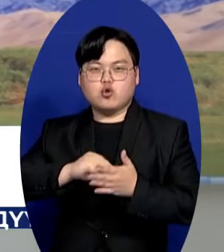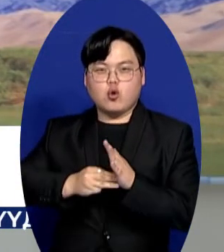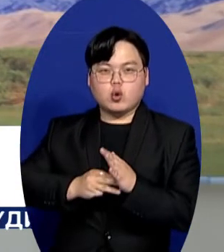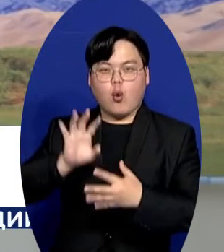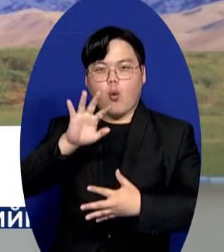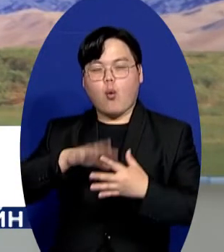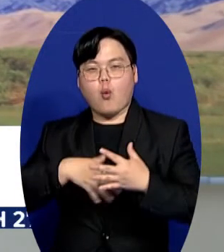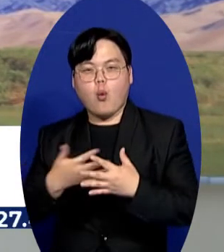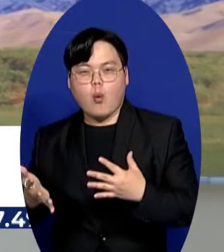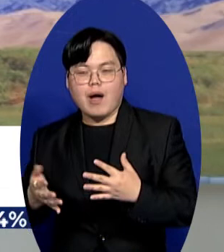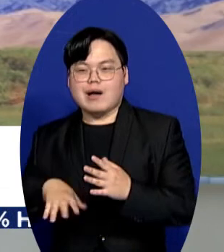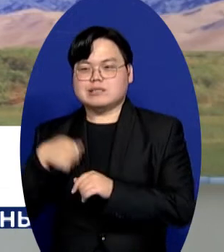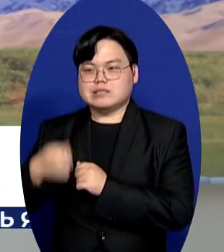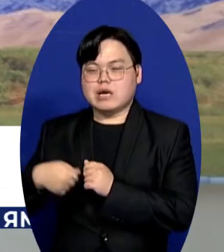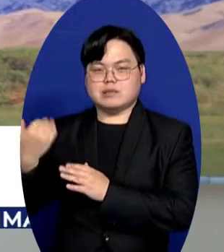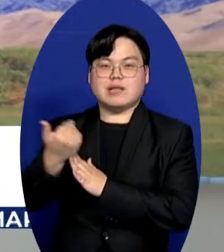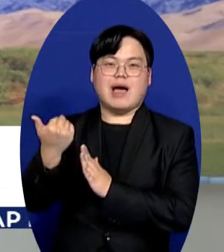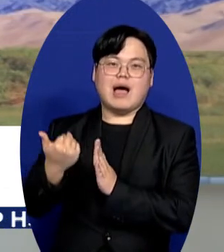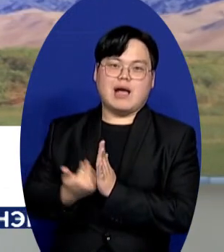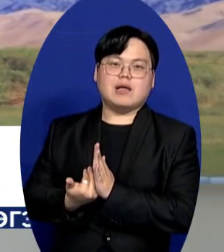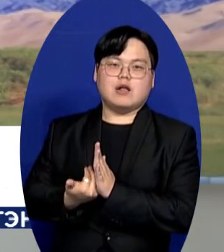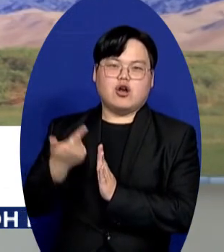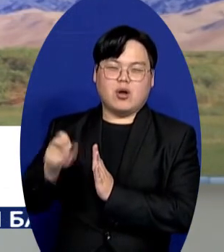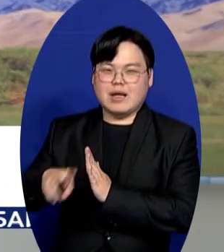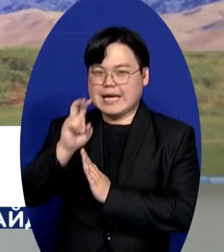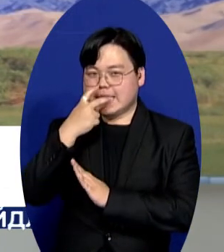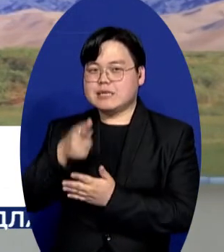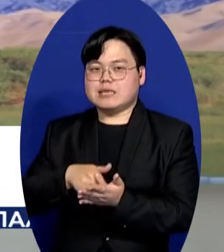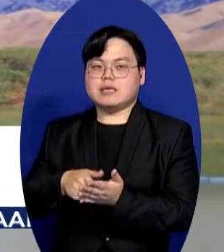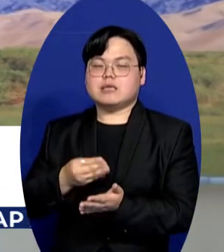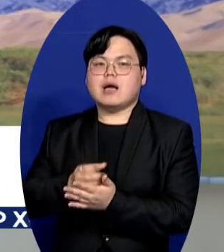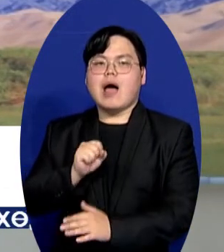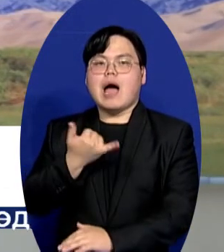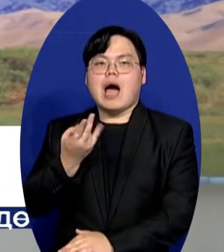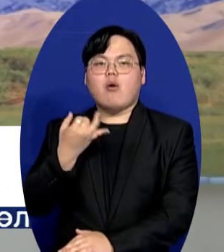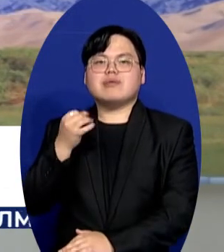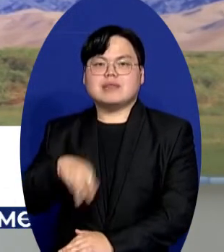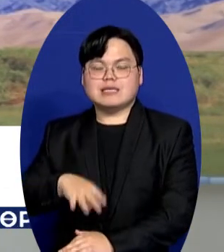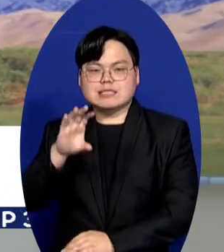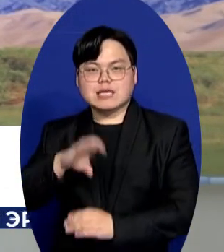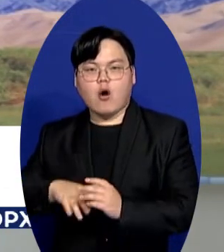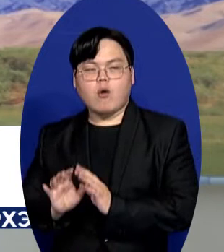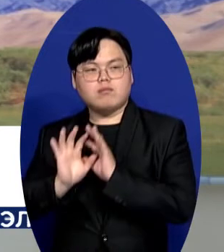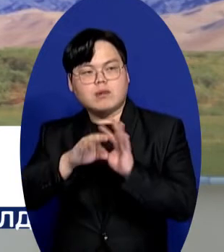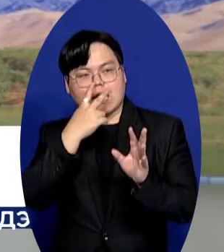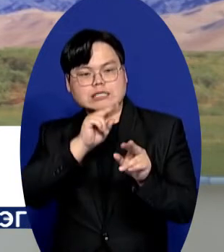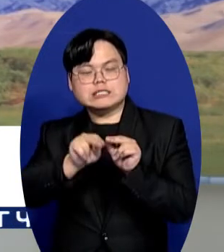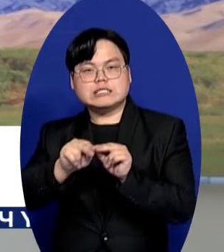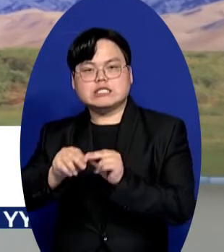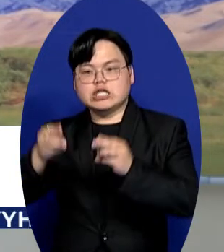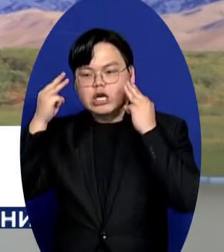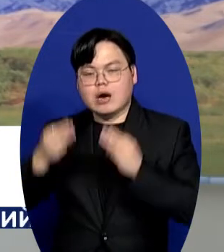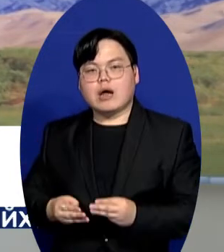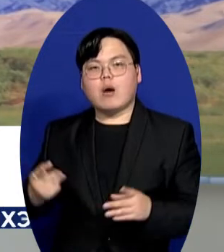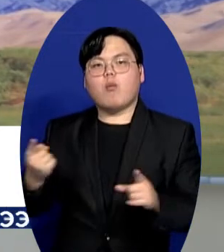зарцуулсан одоо тайлан байгаа хгүй зарцуулалт шат шатны одоо санхүүгийн аудит оруулаад тэгээд буцаагаад яг ямар шийдвэр хаана буруу гарсан бэ